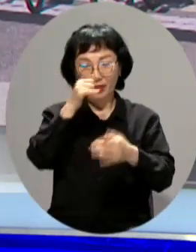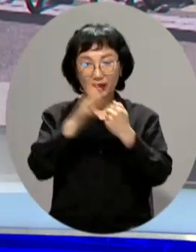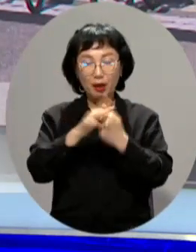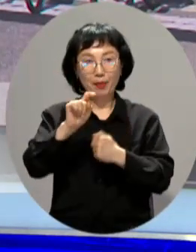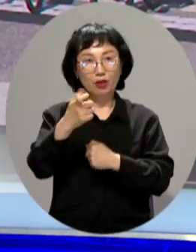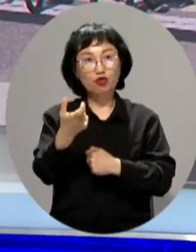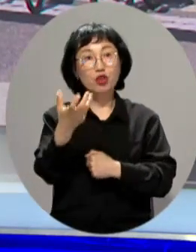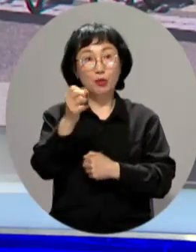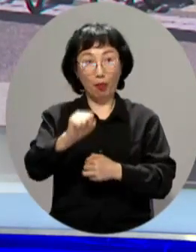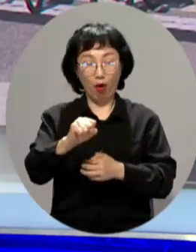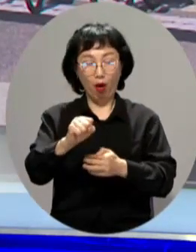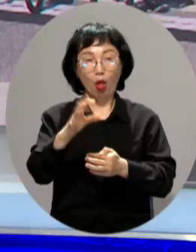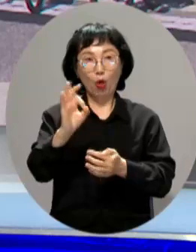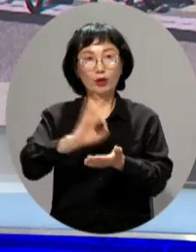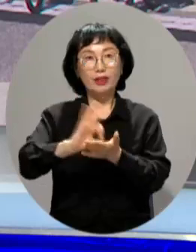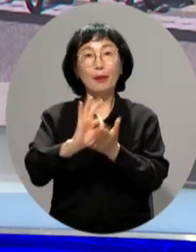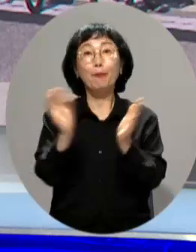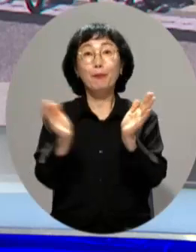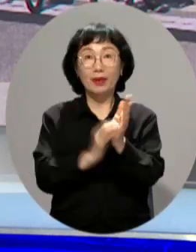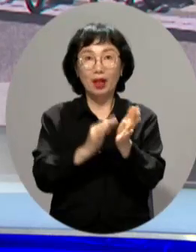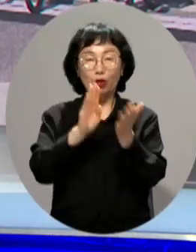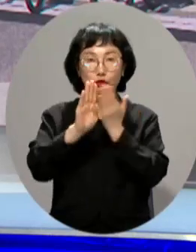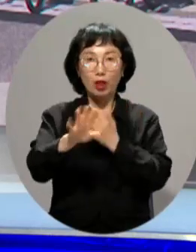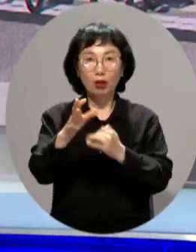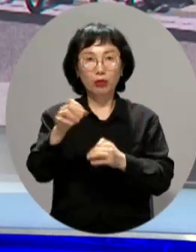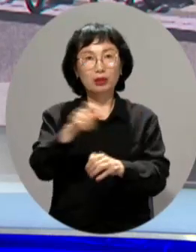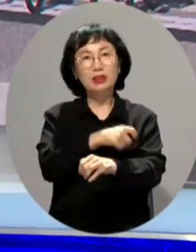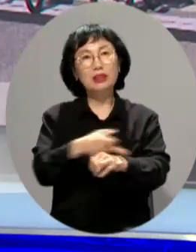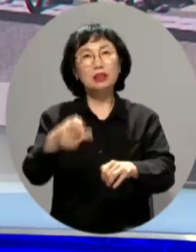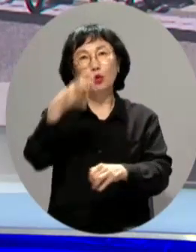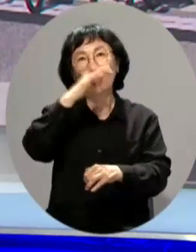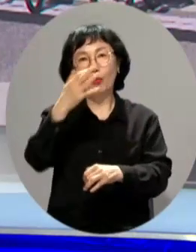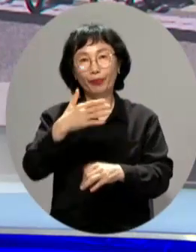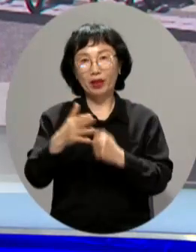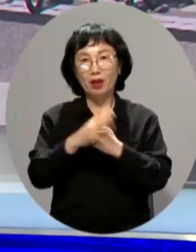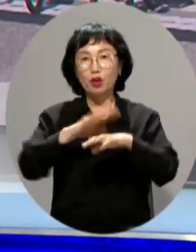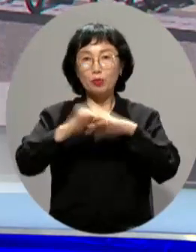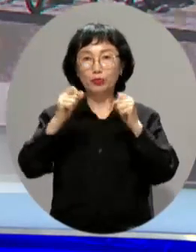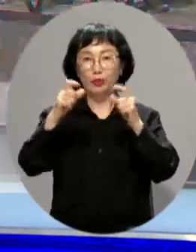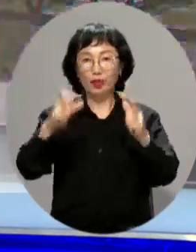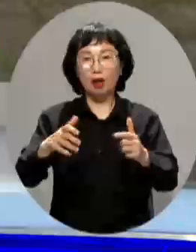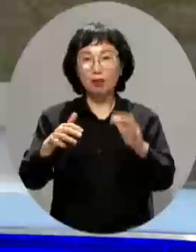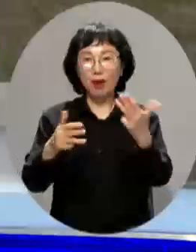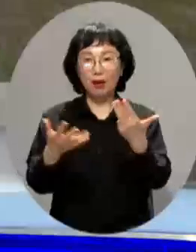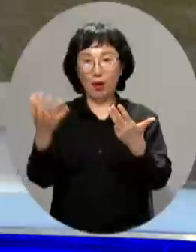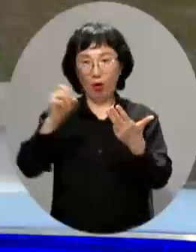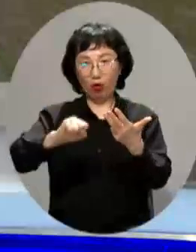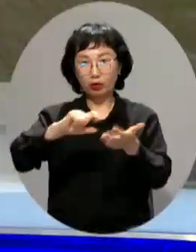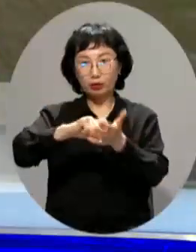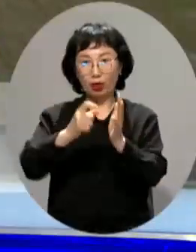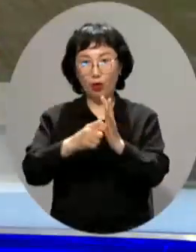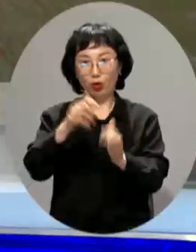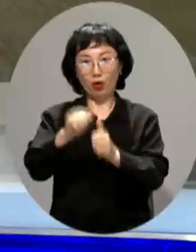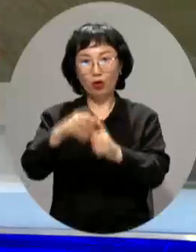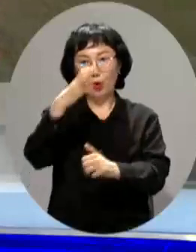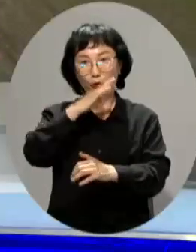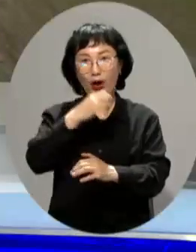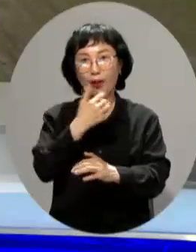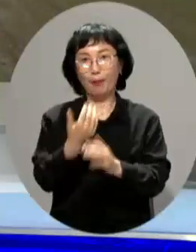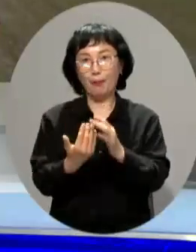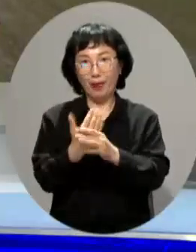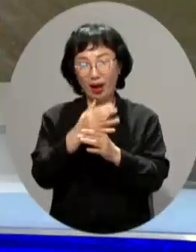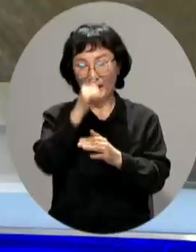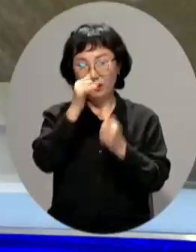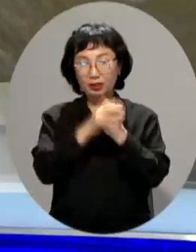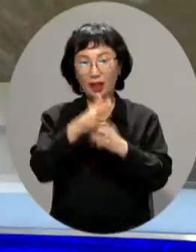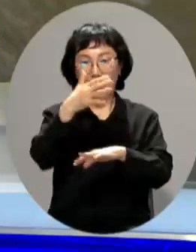쓰고도 별 성과가 없다는 논란이 거셉니다. 그간 전라북도는 800억대의 경제 효과를 자신해 왔는데요.